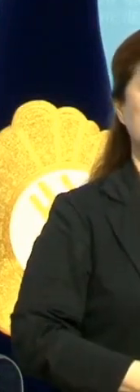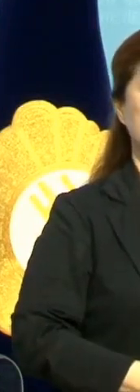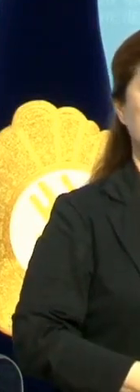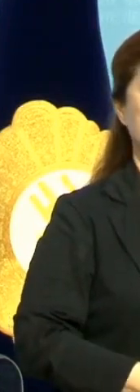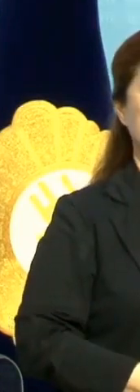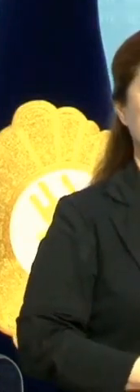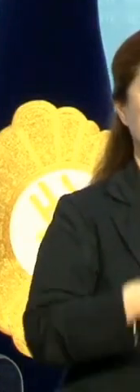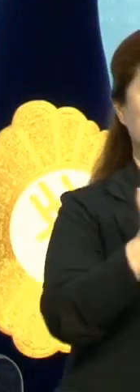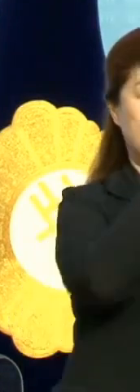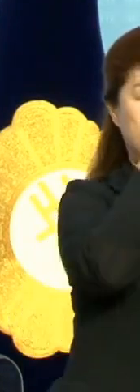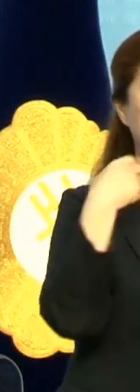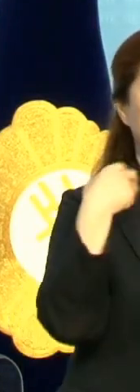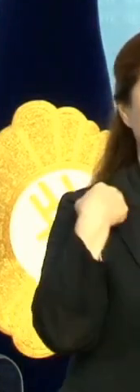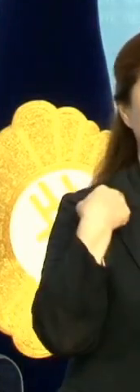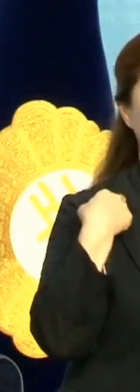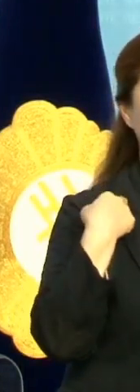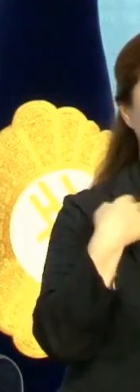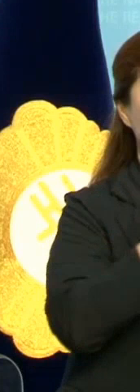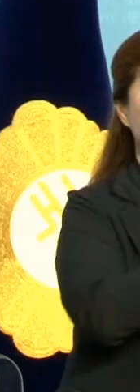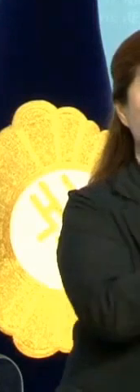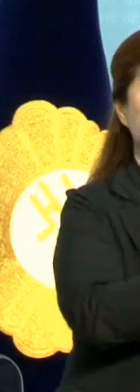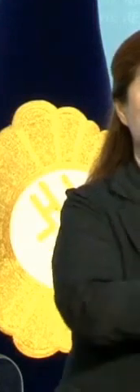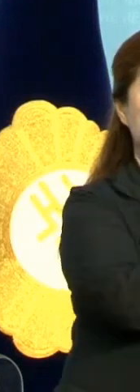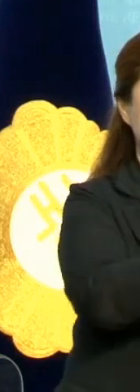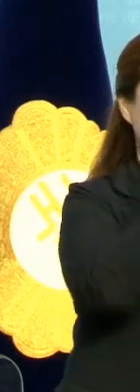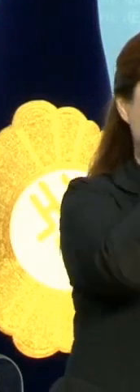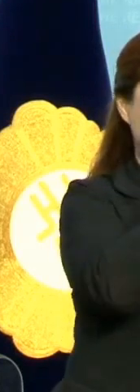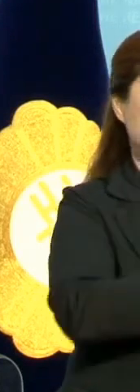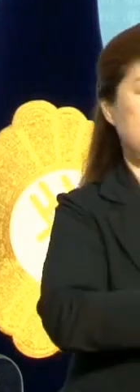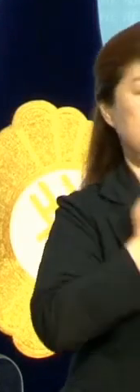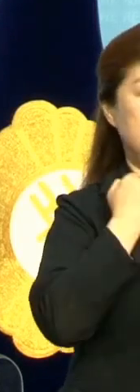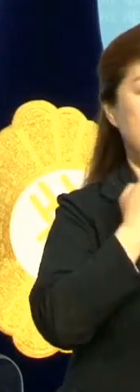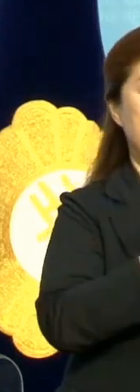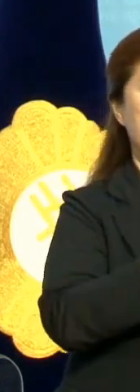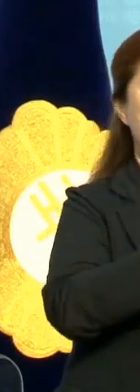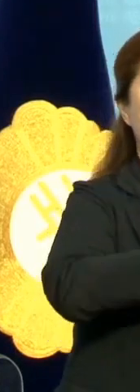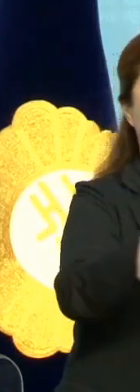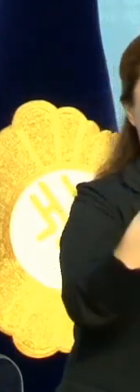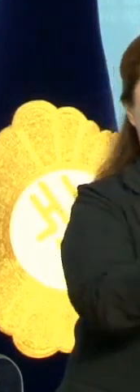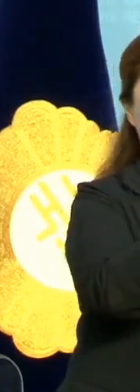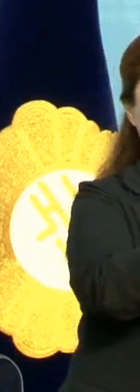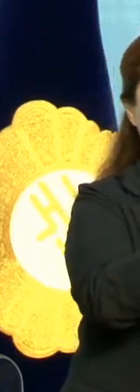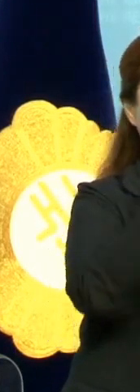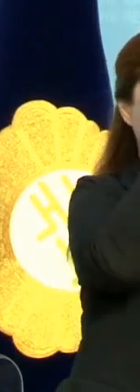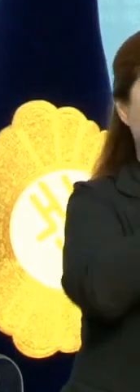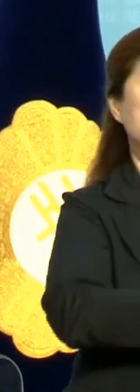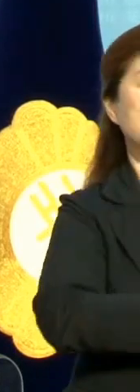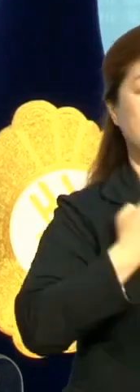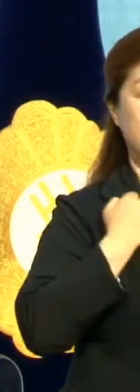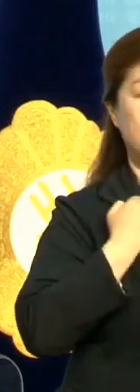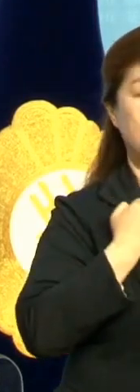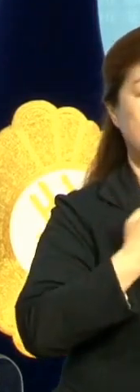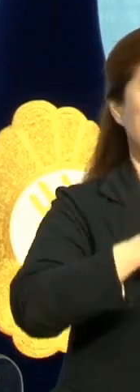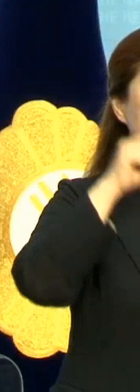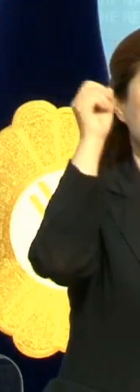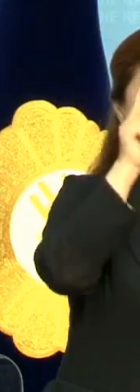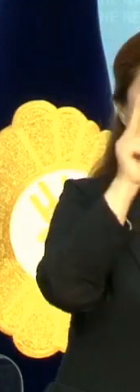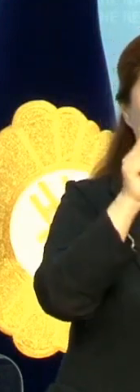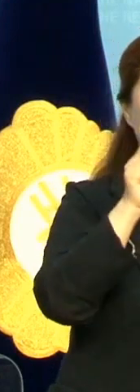금융당국의 주식시장에 대한 감시감독 소홀, 회계법인에 대한 감시감독 소홀,